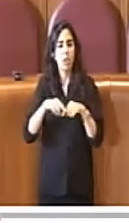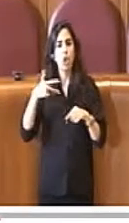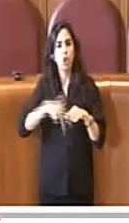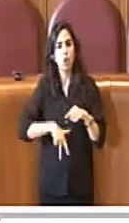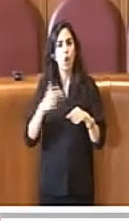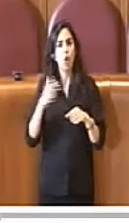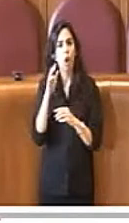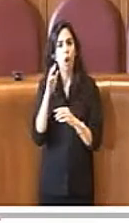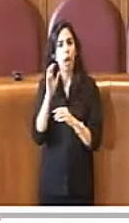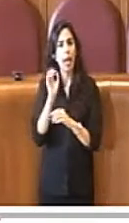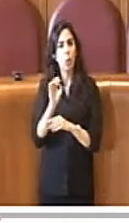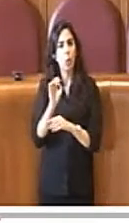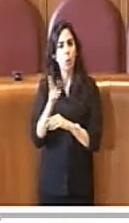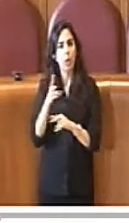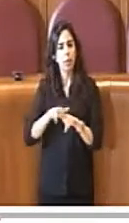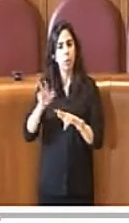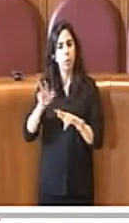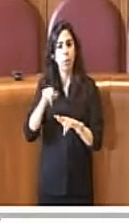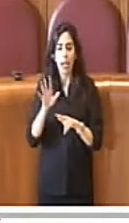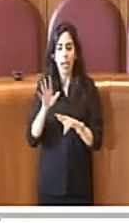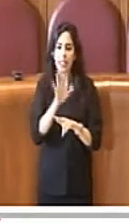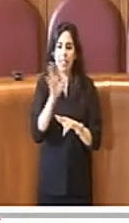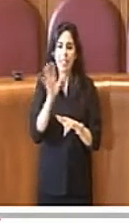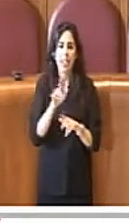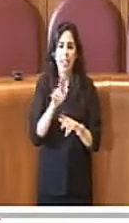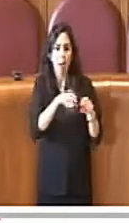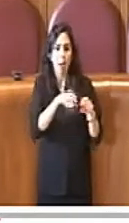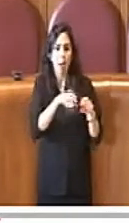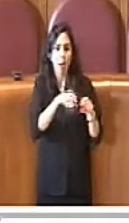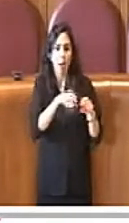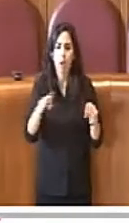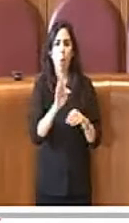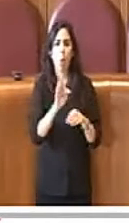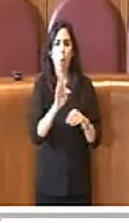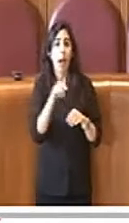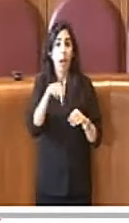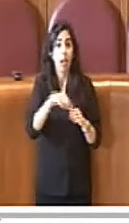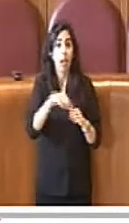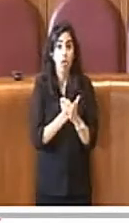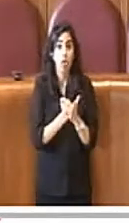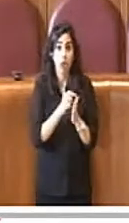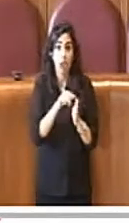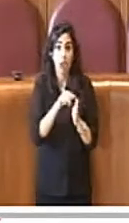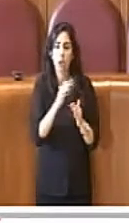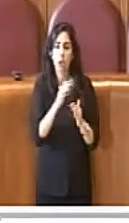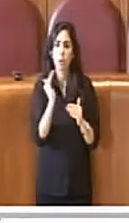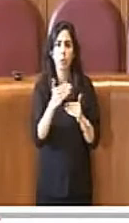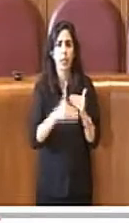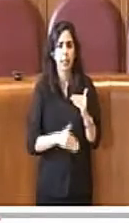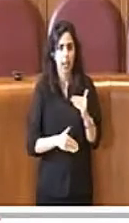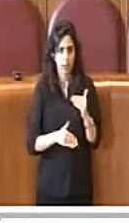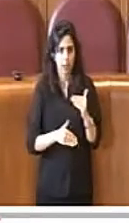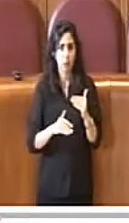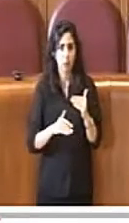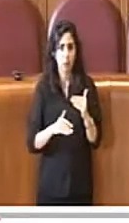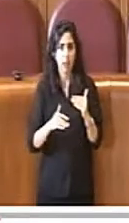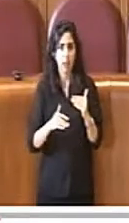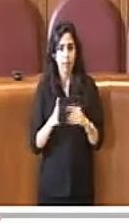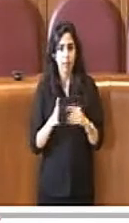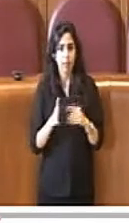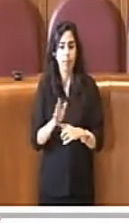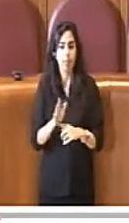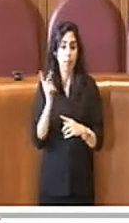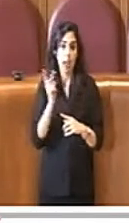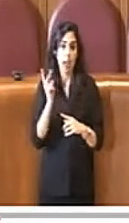strutture sono all'incirca una quarantina. Le concessioni ad oggi risultano essere tutte scadute, presentando un quadro concessorio di